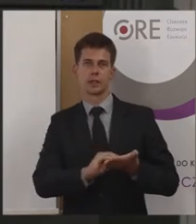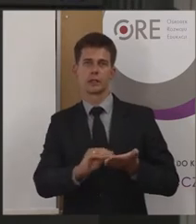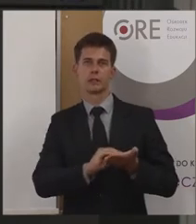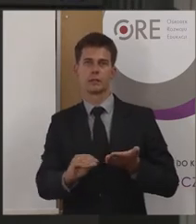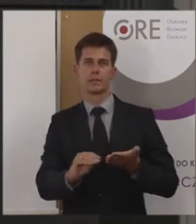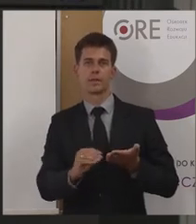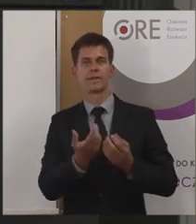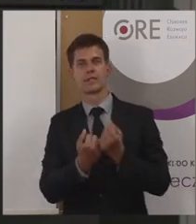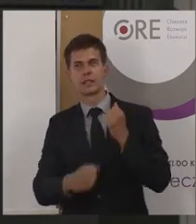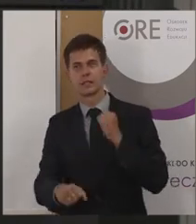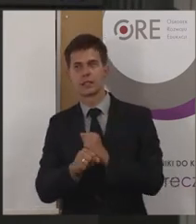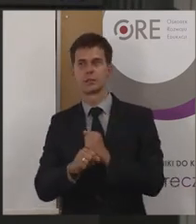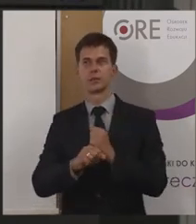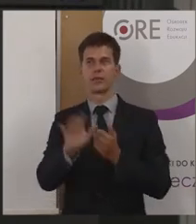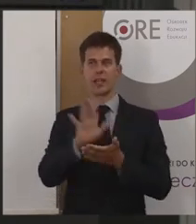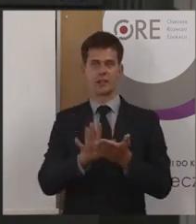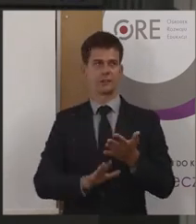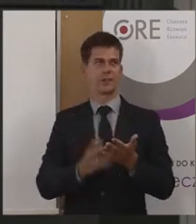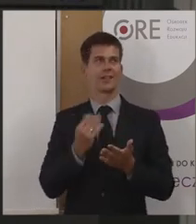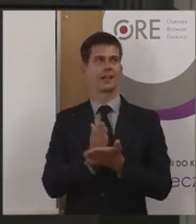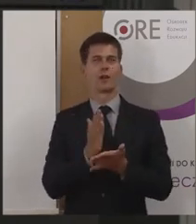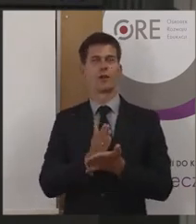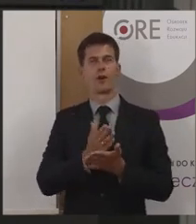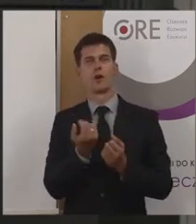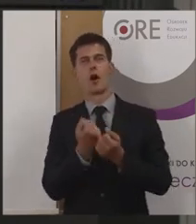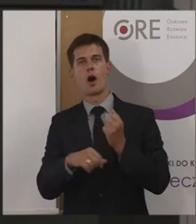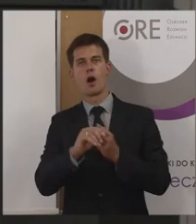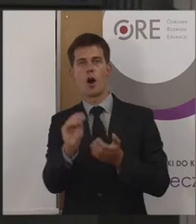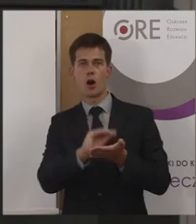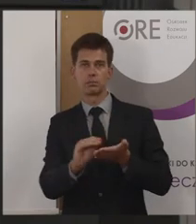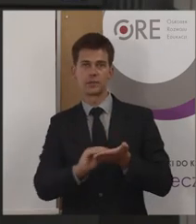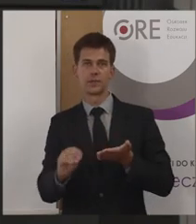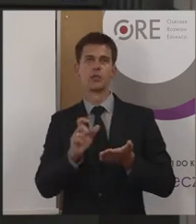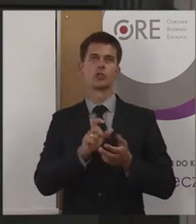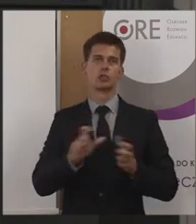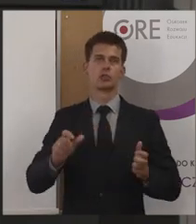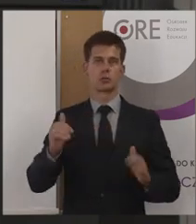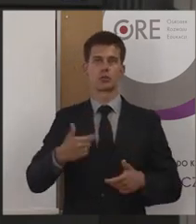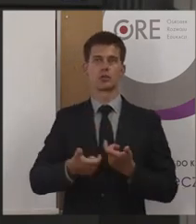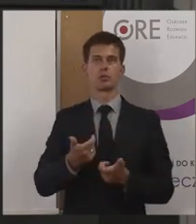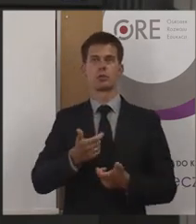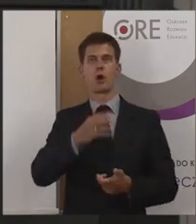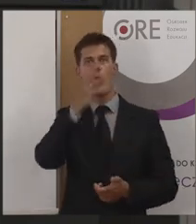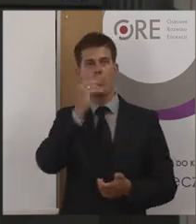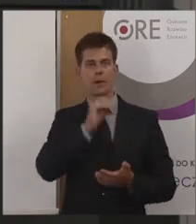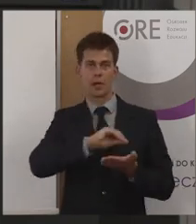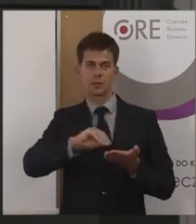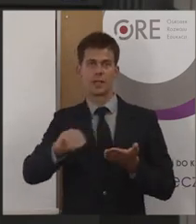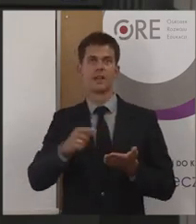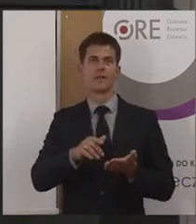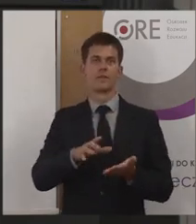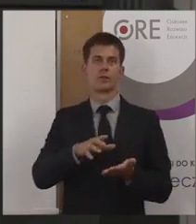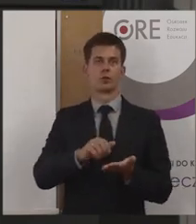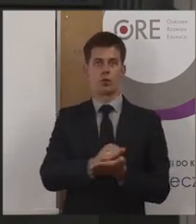właśnie alternatywnych, ale nie w sensie opisów alternatywnych, tylko w sensie materiałów alternatywnych, które można wydrukować